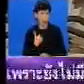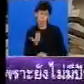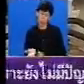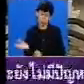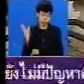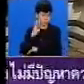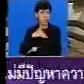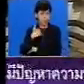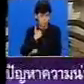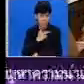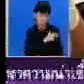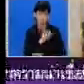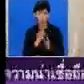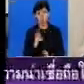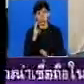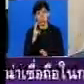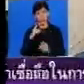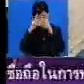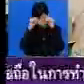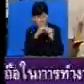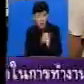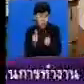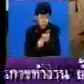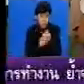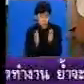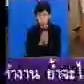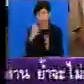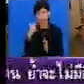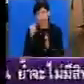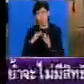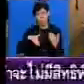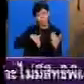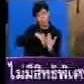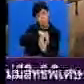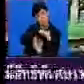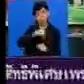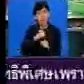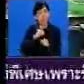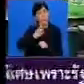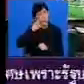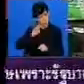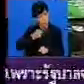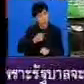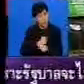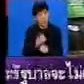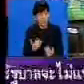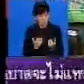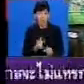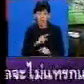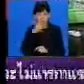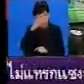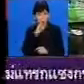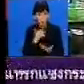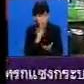อดทั้งวันโดยมีแพทย์2คนพร้อมทั้งพยาบาลและผู้ช่วยรวม10คนหมุนเวียนมาให้การตรวจรักษาตามปกติแม้วันนี้จะเป็นวันหยุ